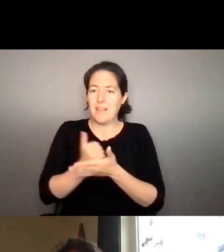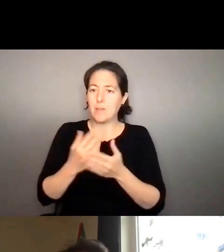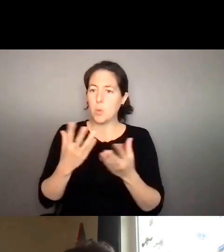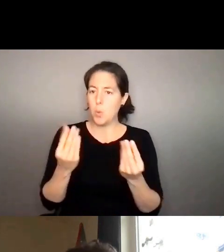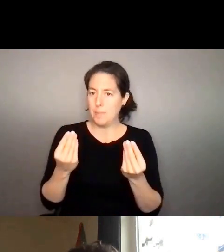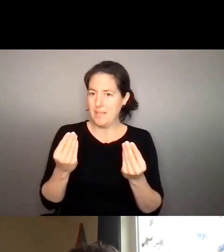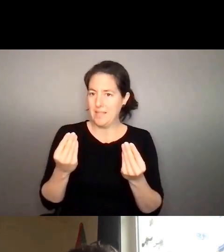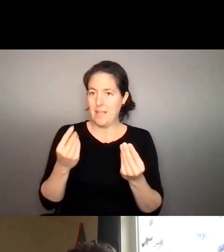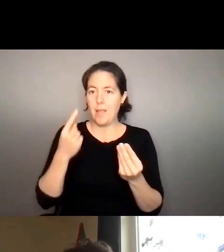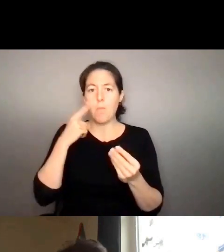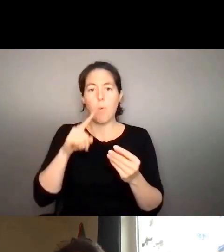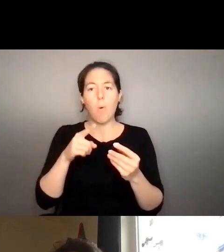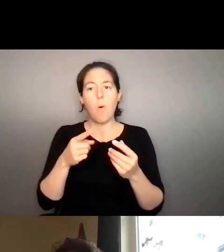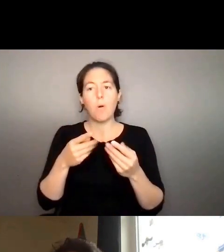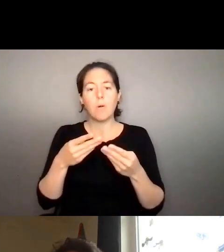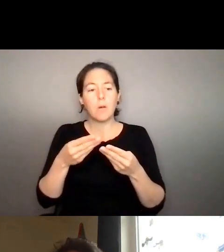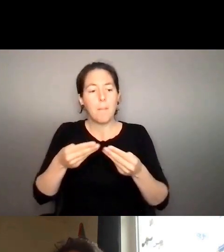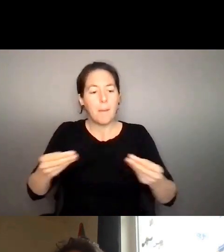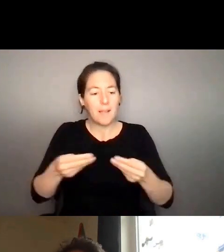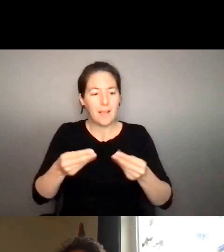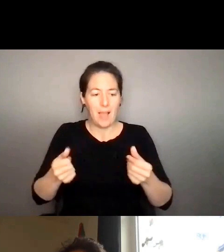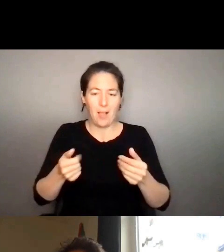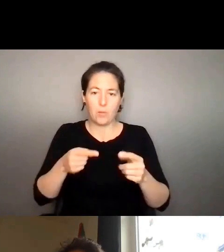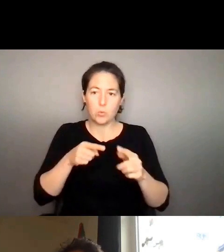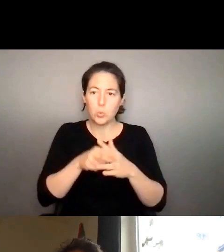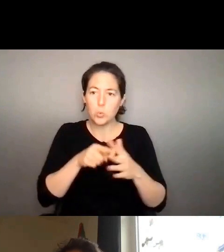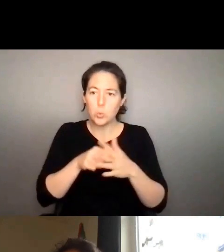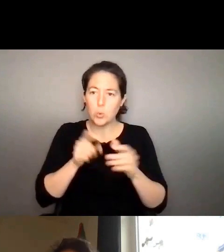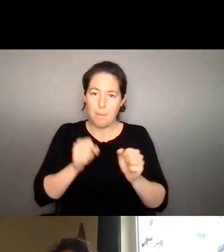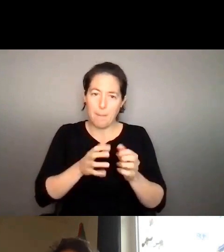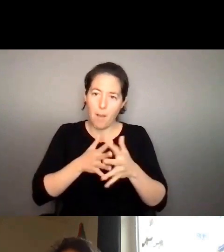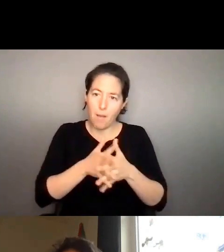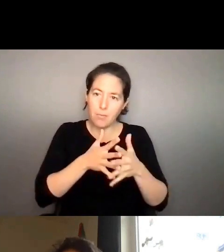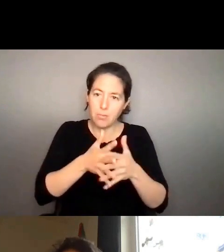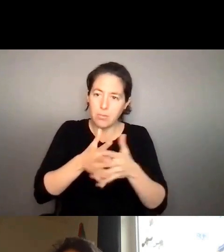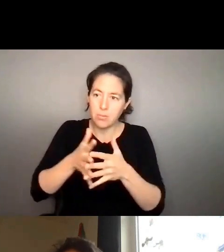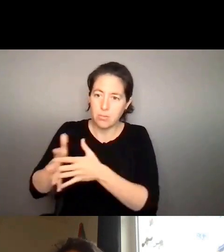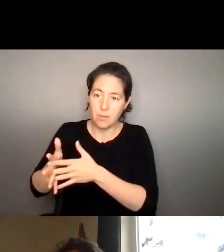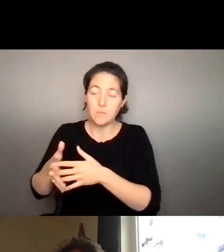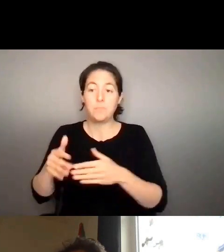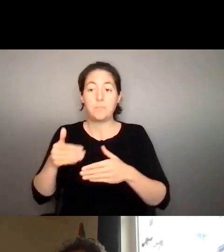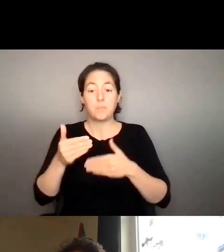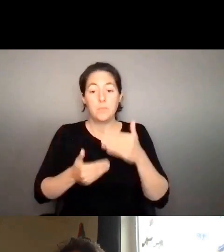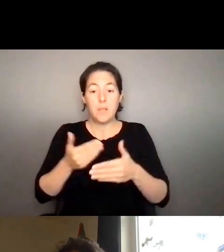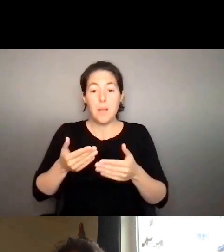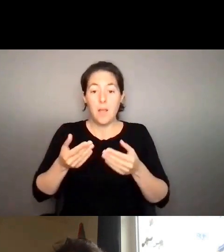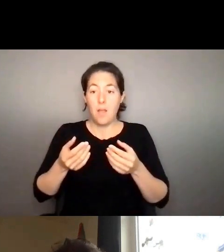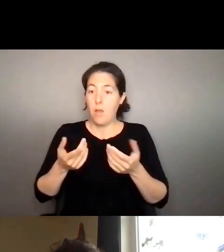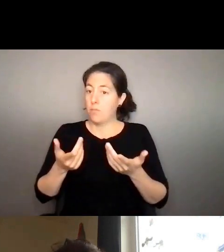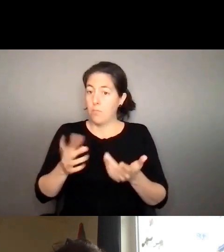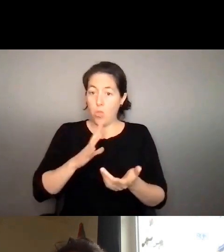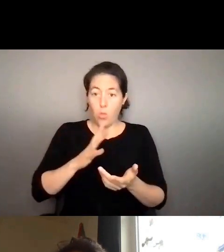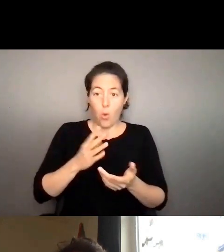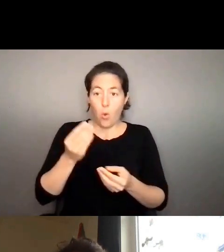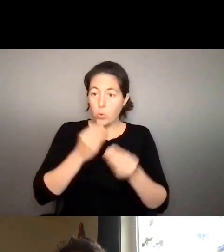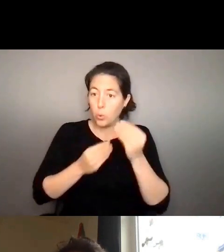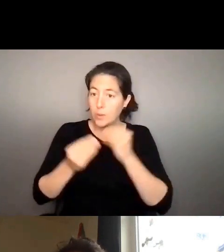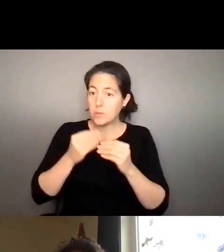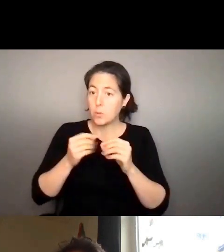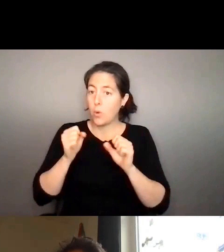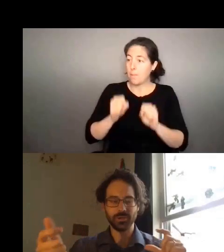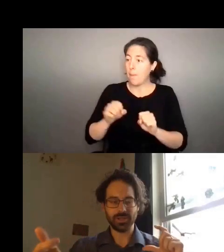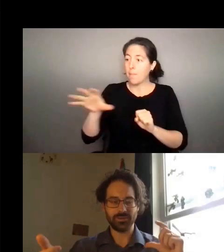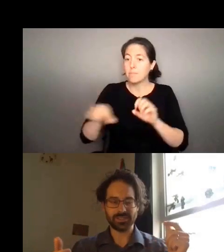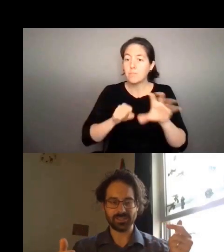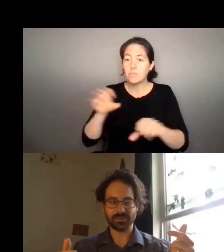la matière poreuse. Pardon. Puis, dans ce processus-là, tant qu'il y a de la nourriture, tant qu'il est capable d'aller chercher des